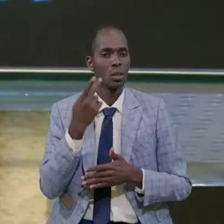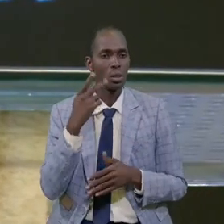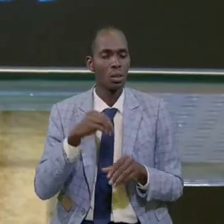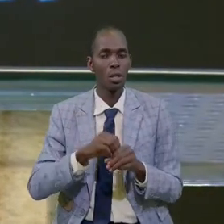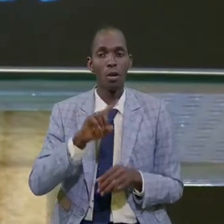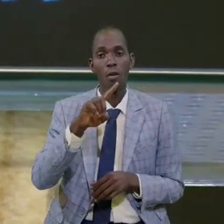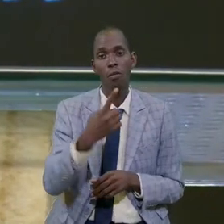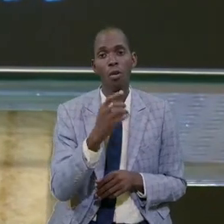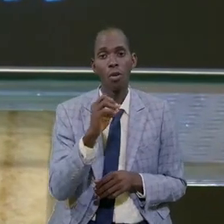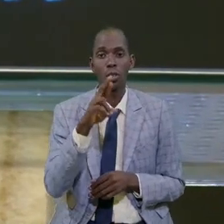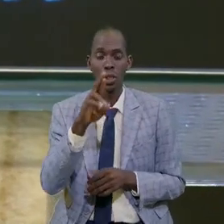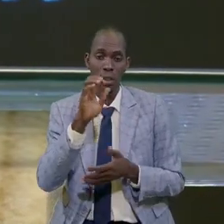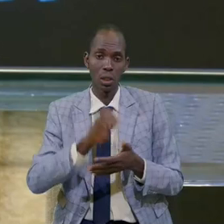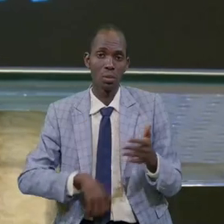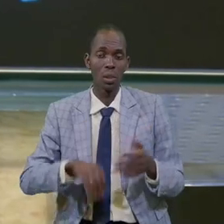des autres.